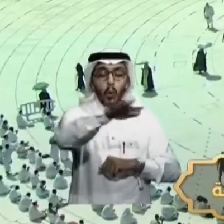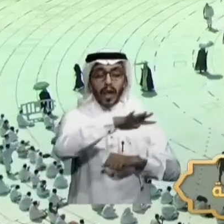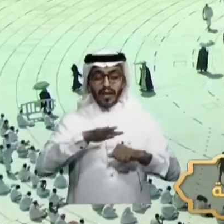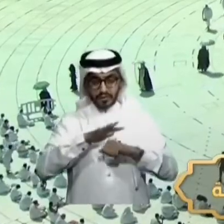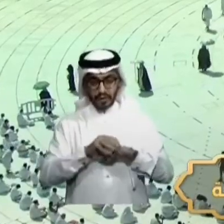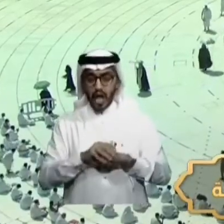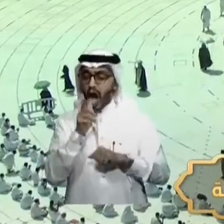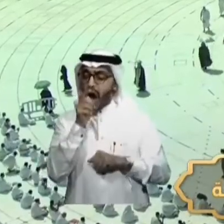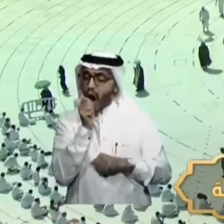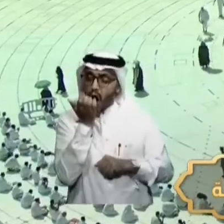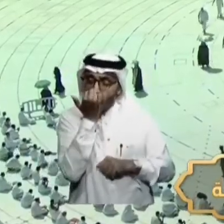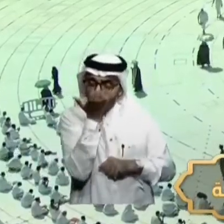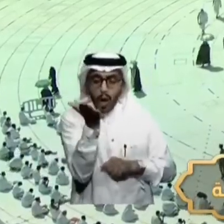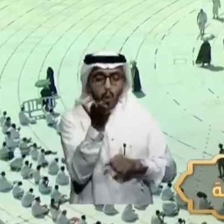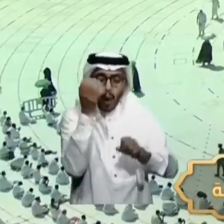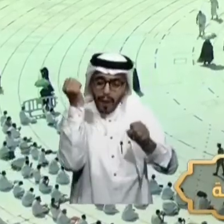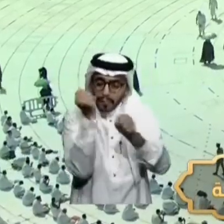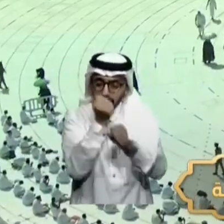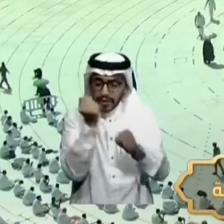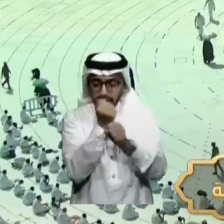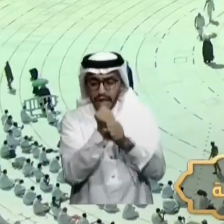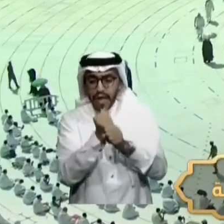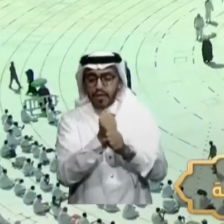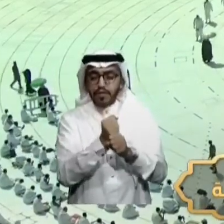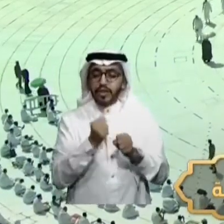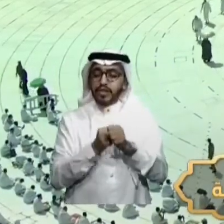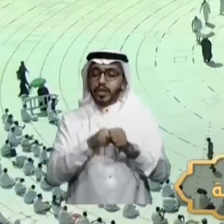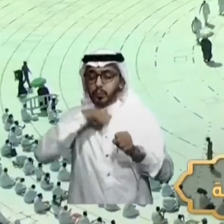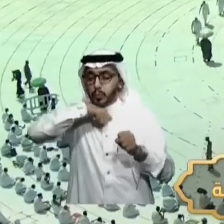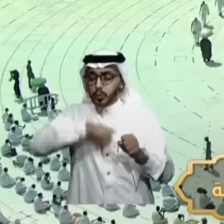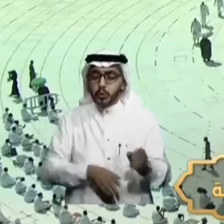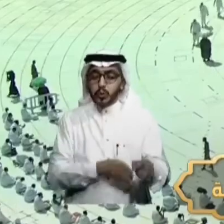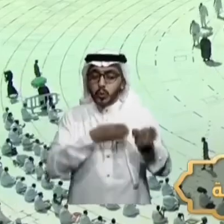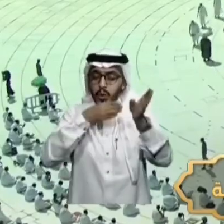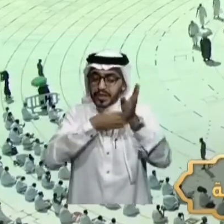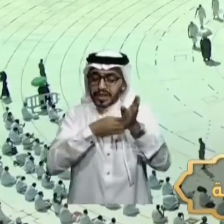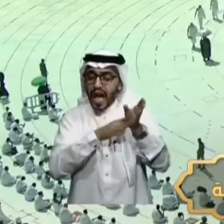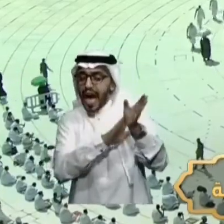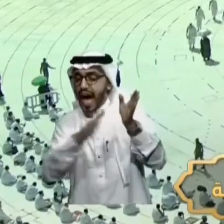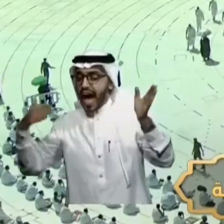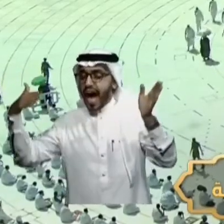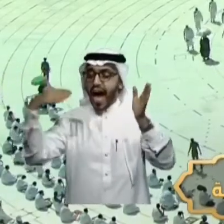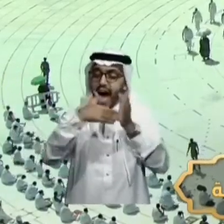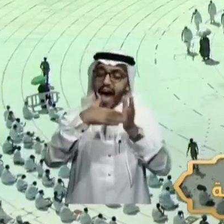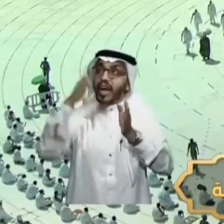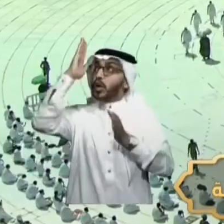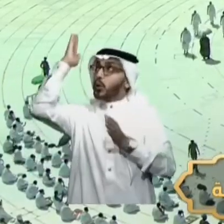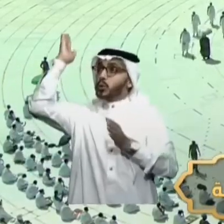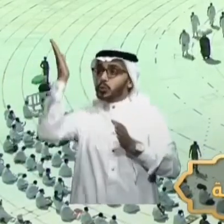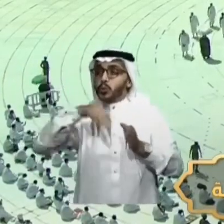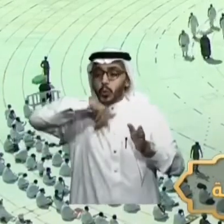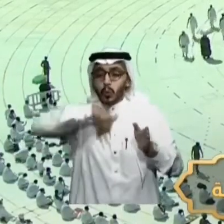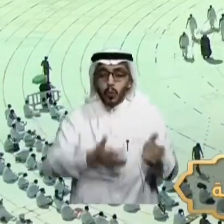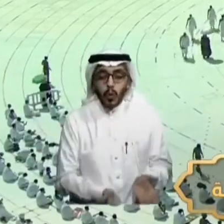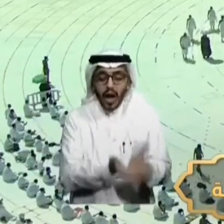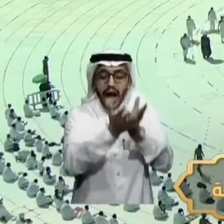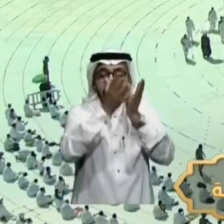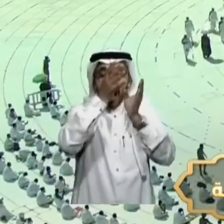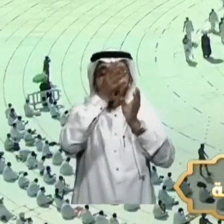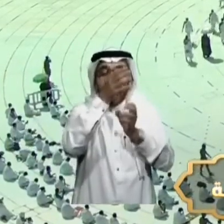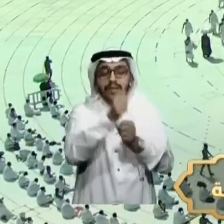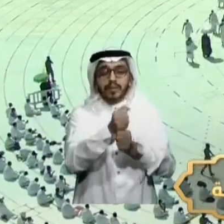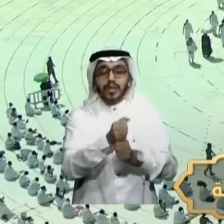كله قولًا وعملًا في هدي وشمائل خاتم الأنبياء وسيد